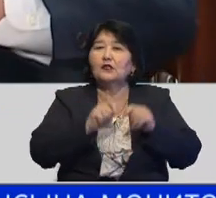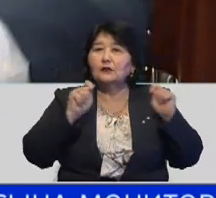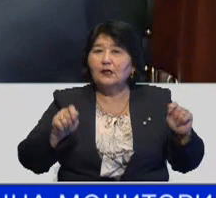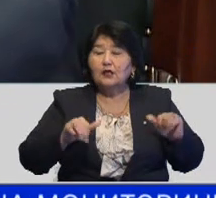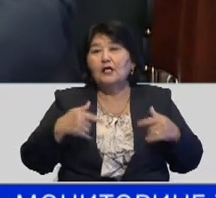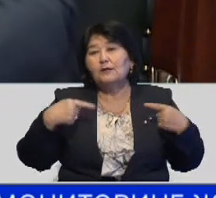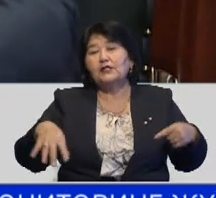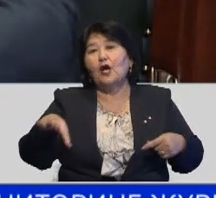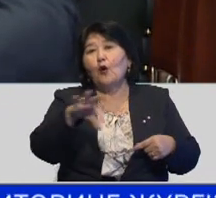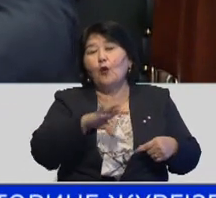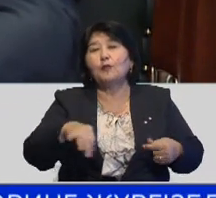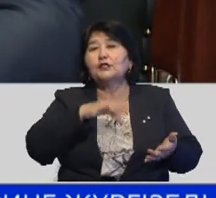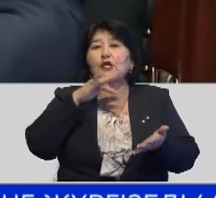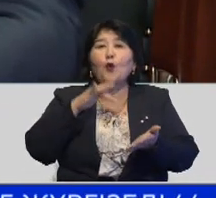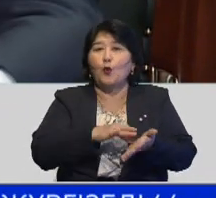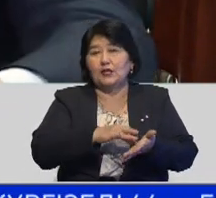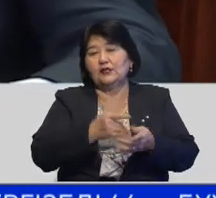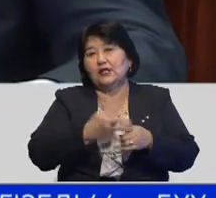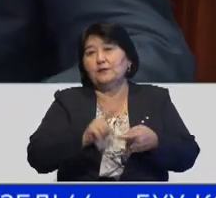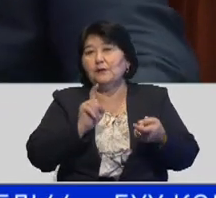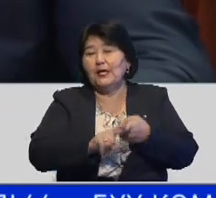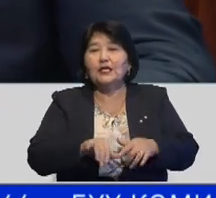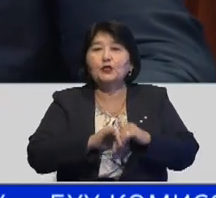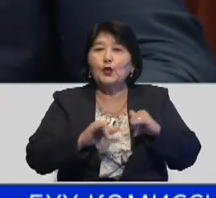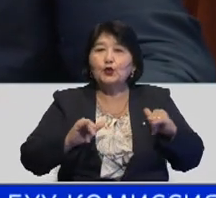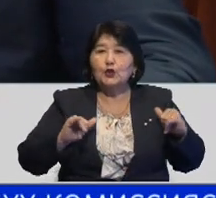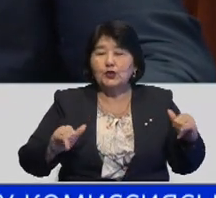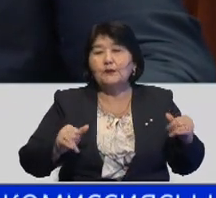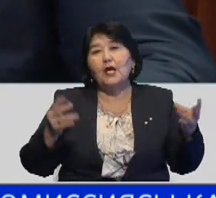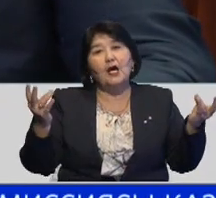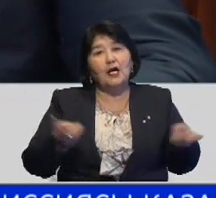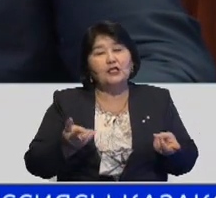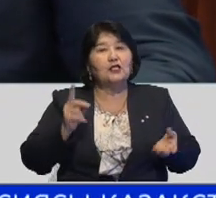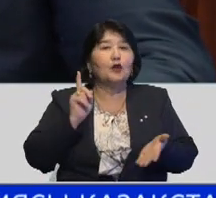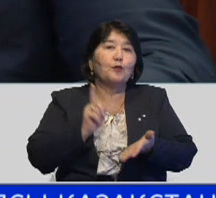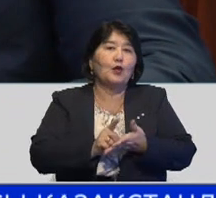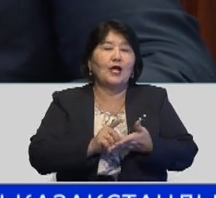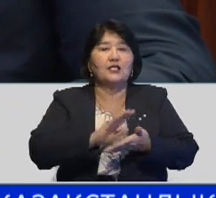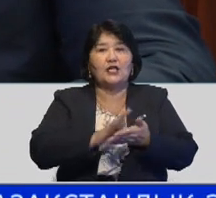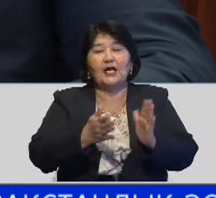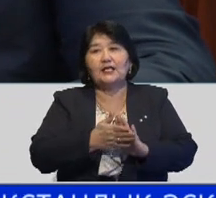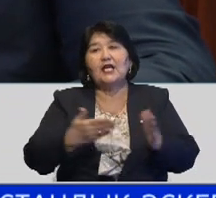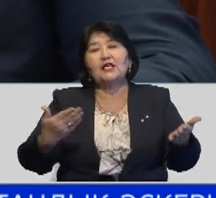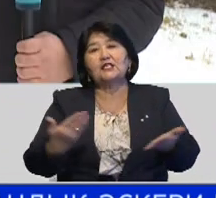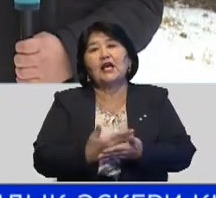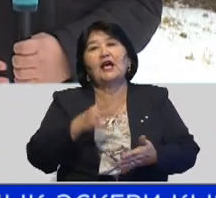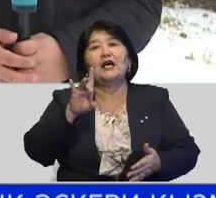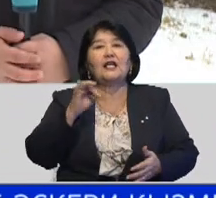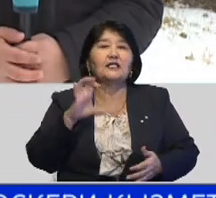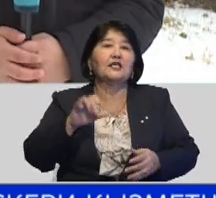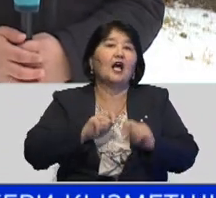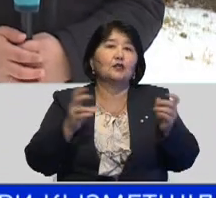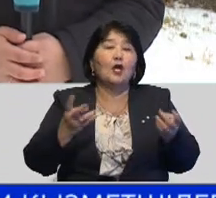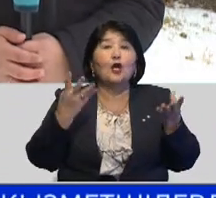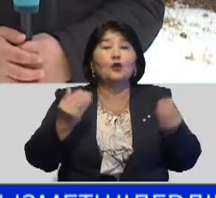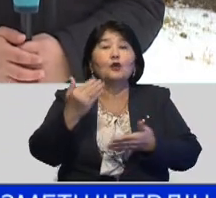облыс орталықтарымен байланысты күшейтіп қажеттілік болған жағдайда жаңа рейстер ашуымыз керек. Күн